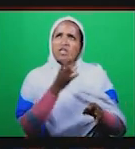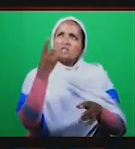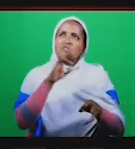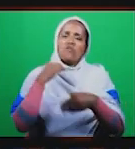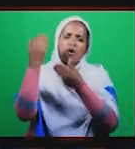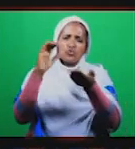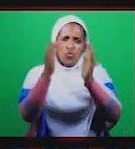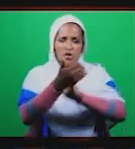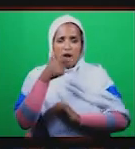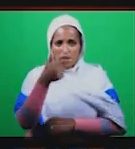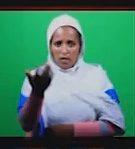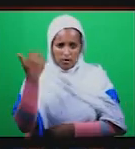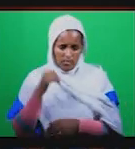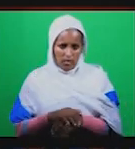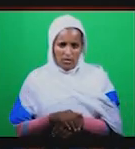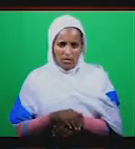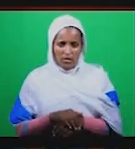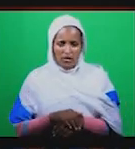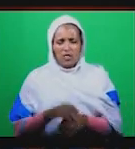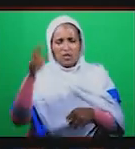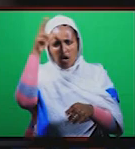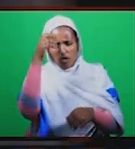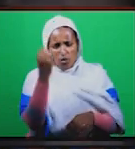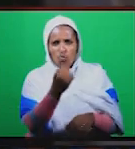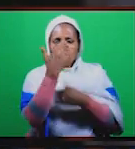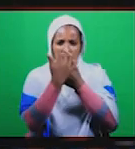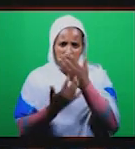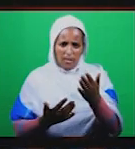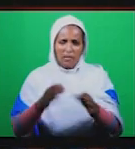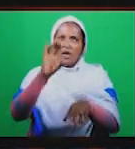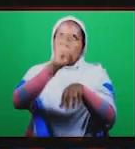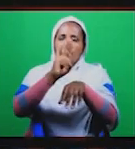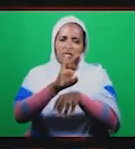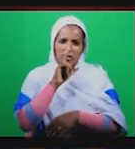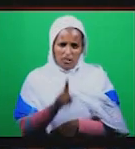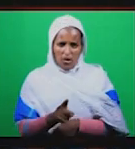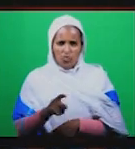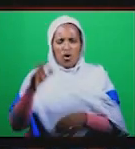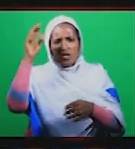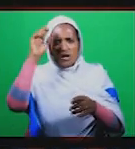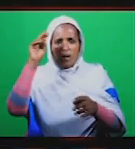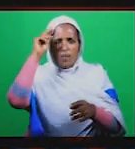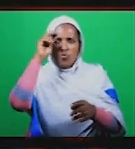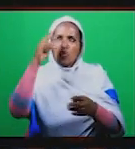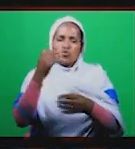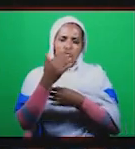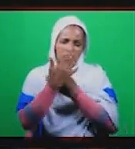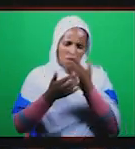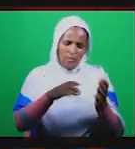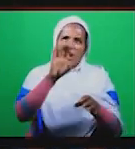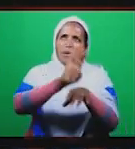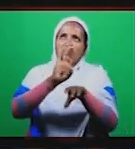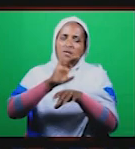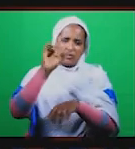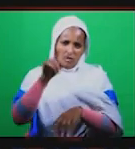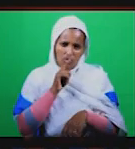ስጢፋኖስ ይሆናል ይያለ ነበር። የነ ጊዮርጊስ ደም ለቤተ ክርስቲያን ነው። የነ መርቆሪዮስ ደም